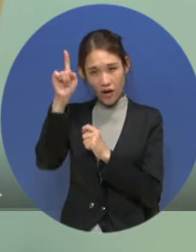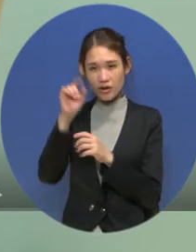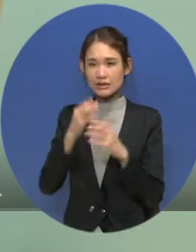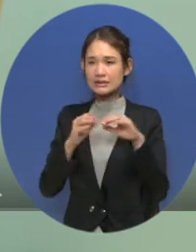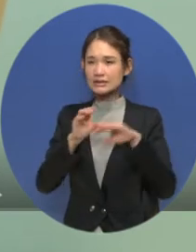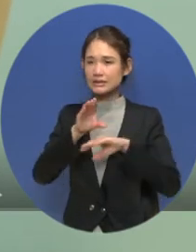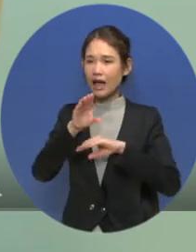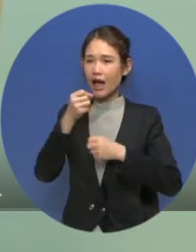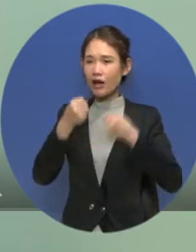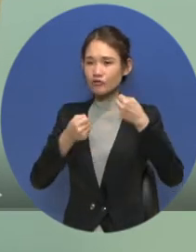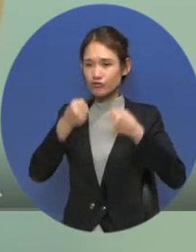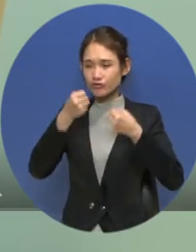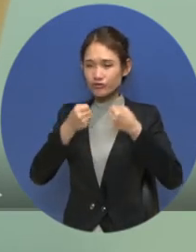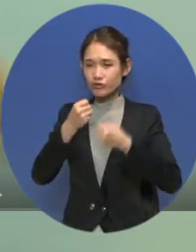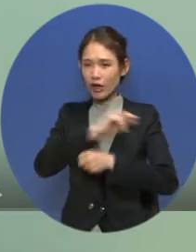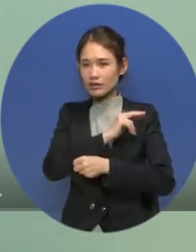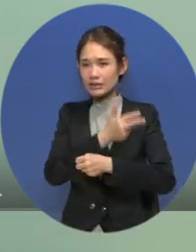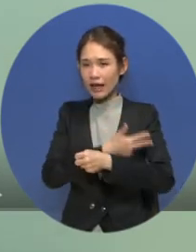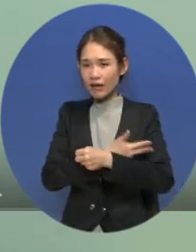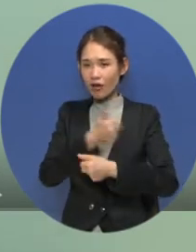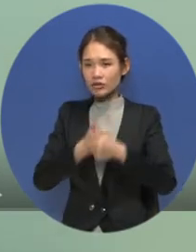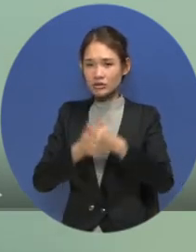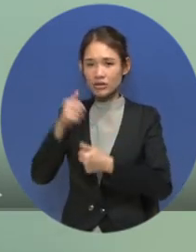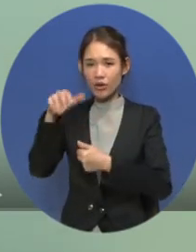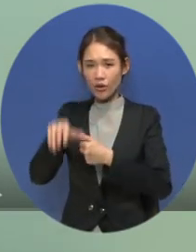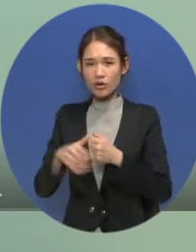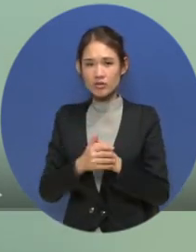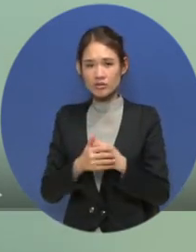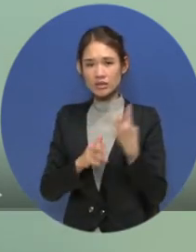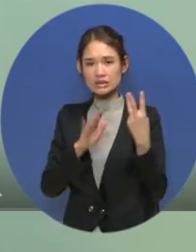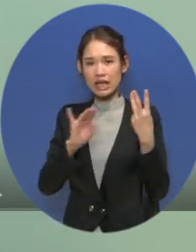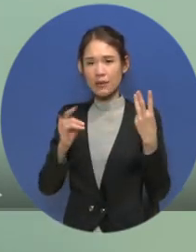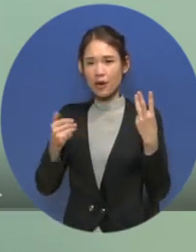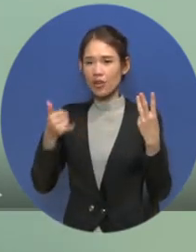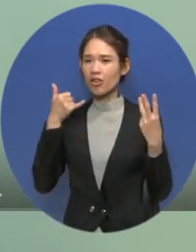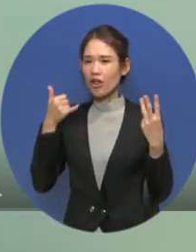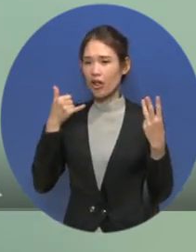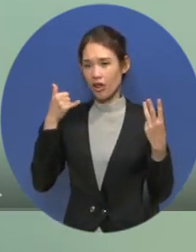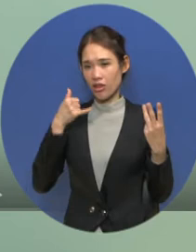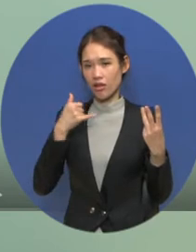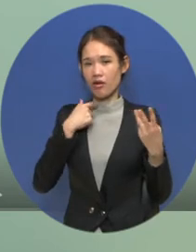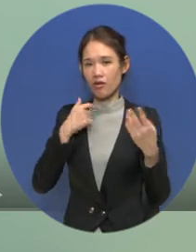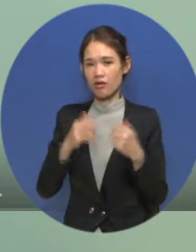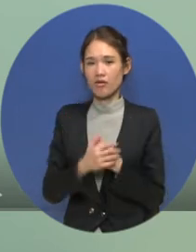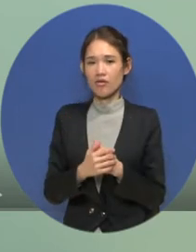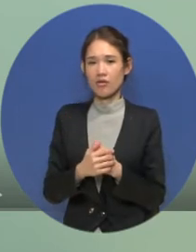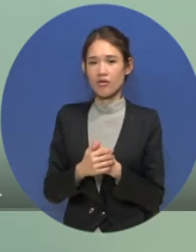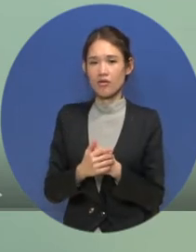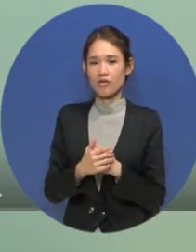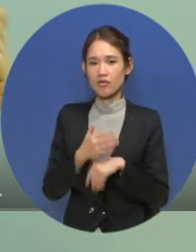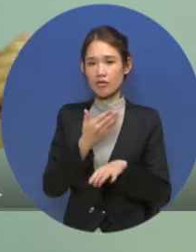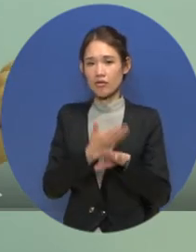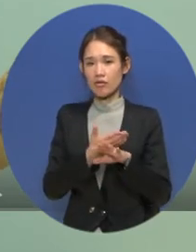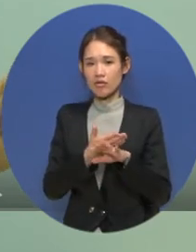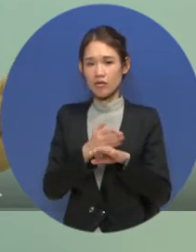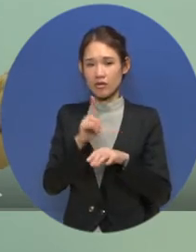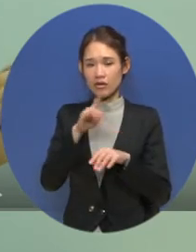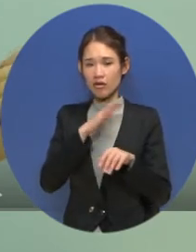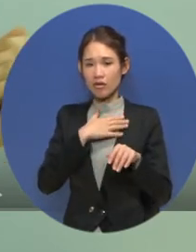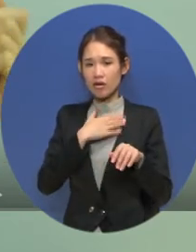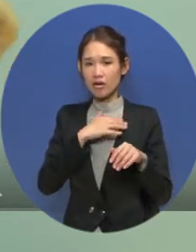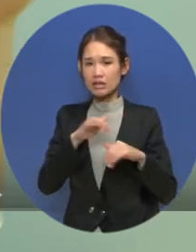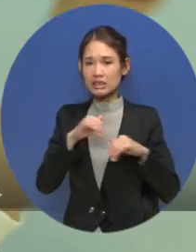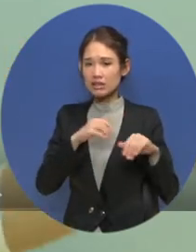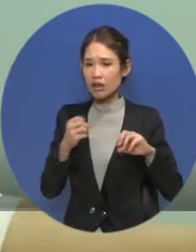자동차 시험, 운전면허 시험장 있죠. 거기서 한 3번인가를 전화 왔었어요. 다른 사람한테 저 길